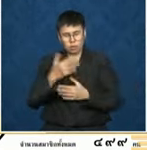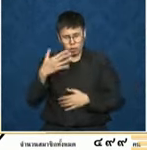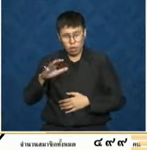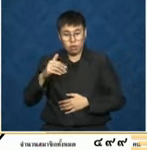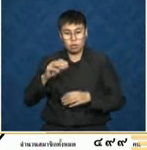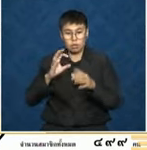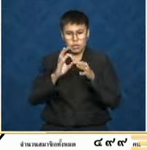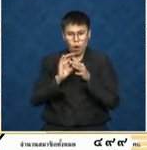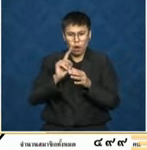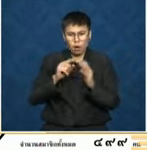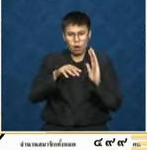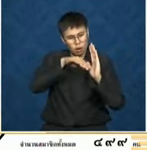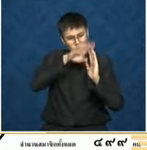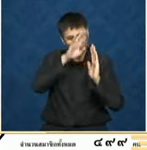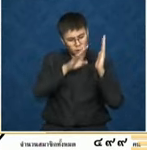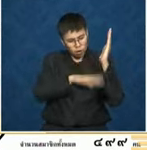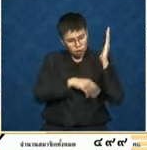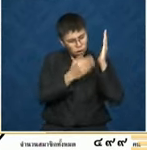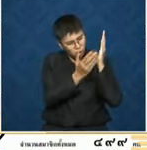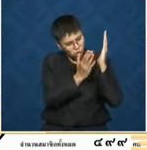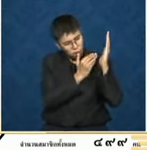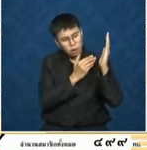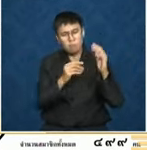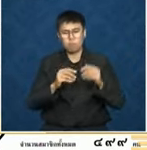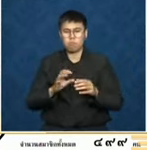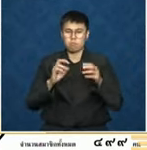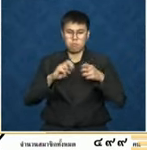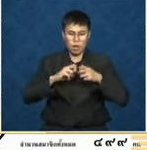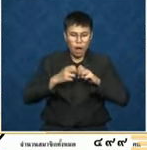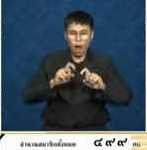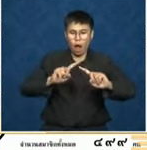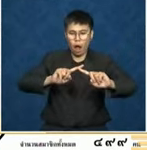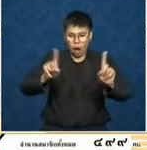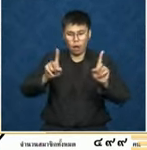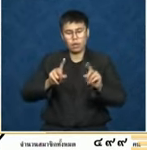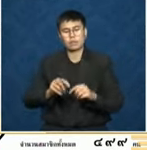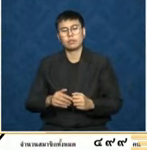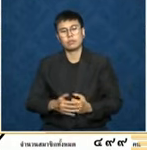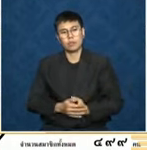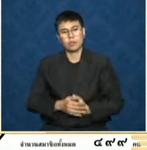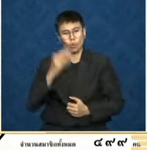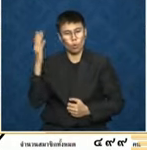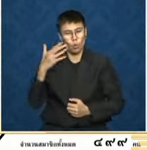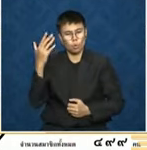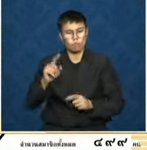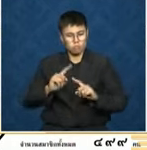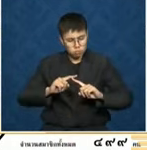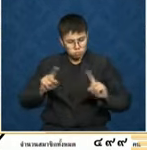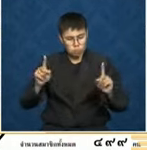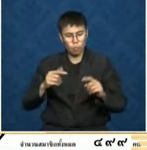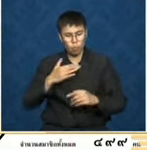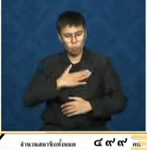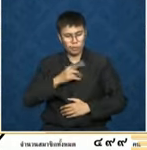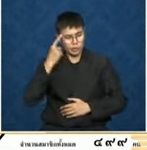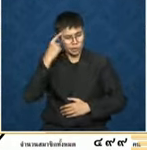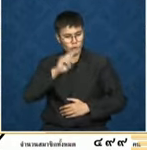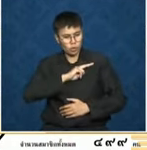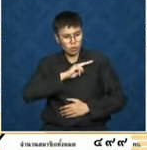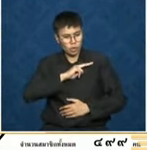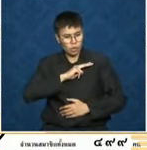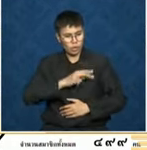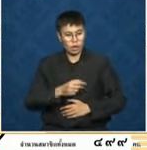ในบริบทพื้นที่ทุกภูมิภาคเนี่ยจึงเป็นปัญหาเพราะฉะนั้นความคิดเห็นส่วนตัวผมเนี่ยผมคิดว่าการกระจ